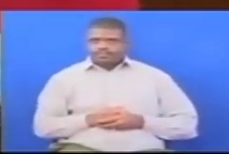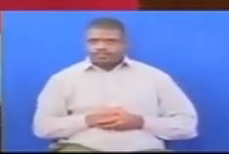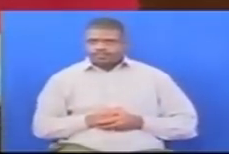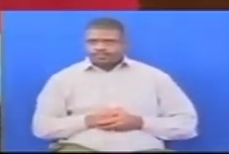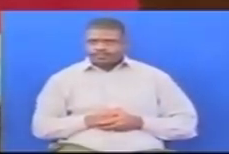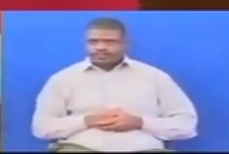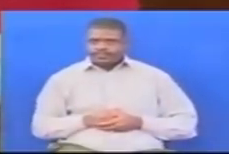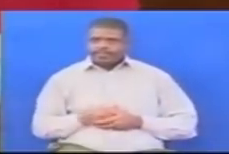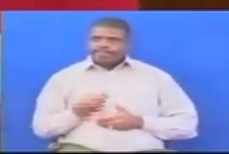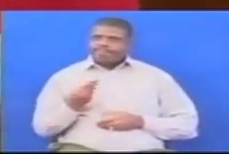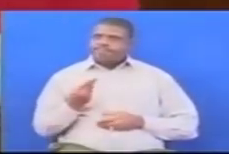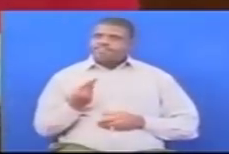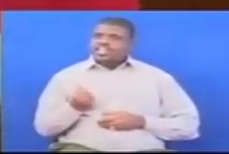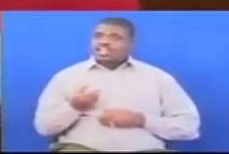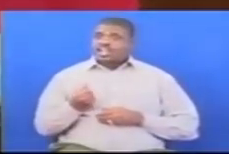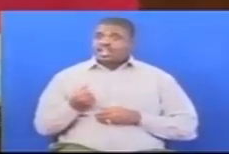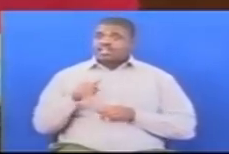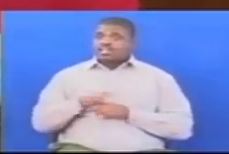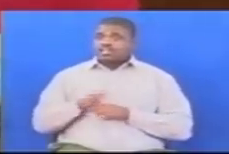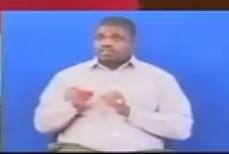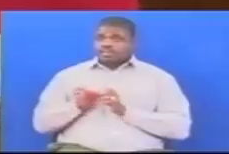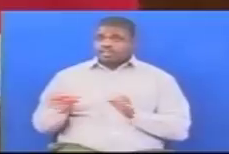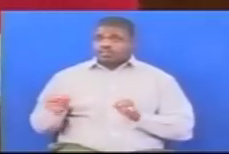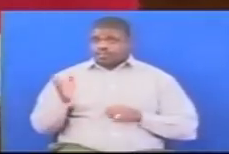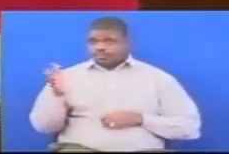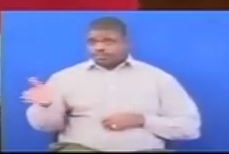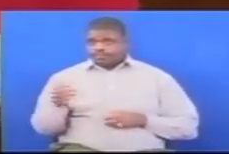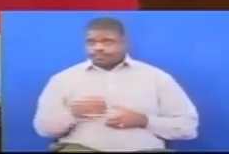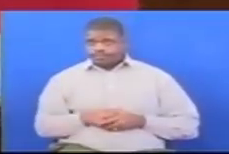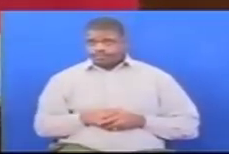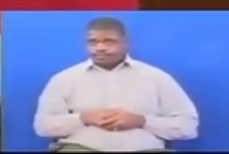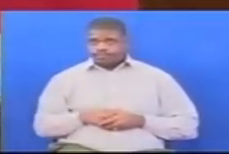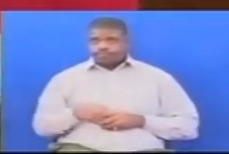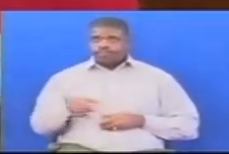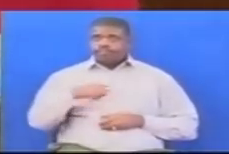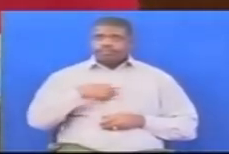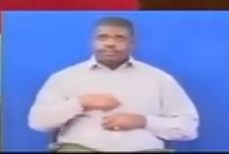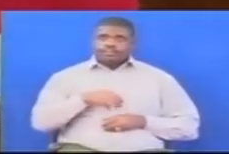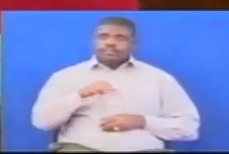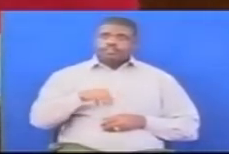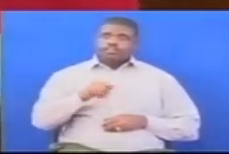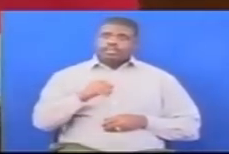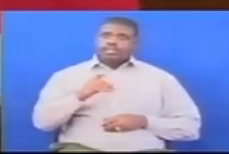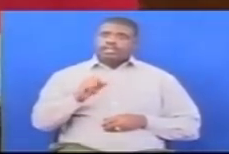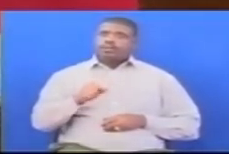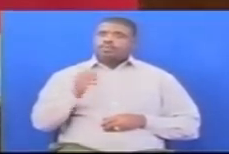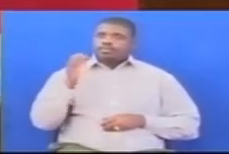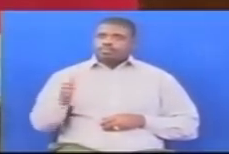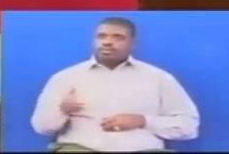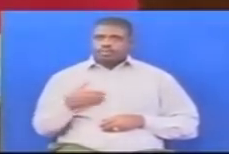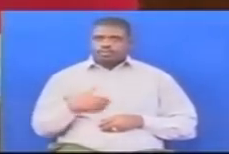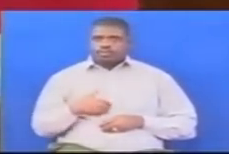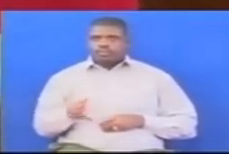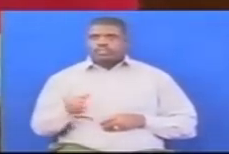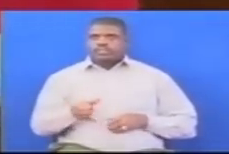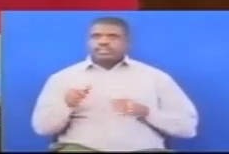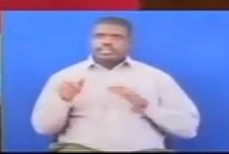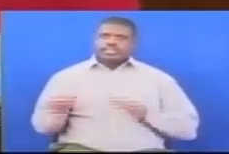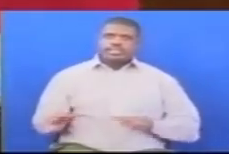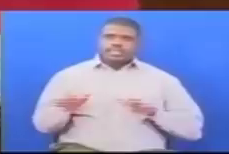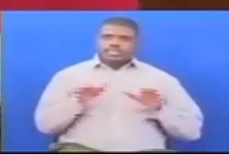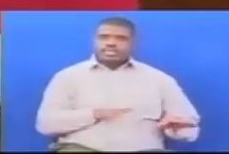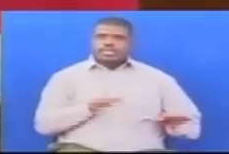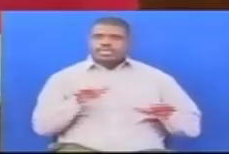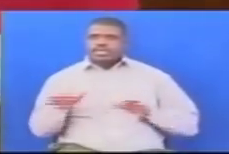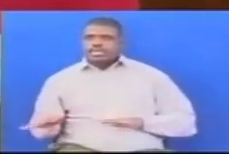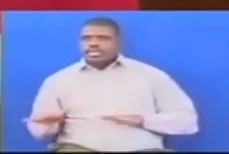Fedha nyingi zimetengwa kwenda kwenye miradi. Sisi Madaba pia tumetengewa, na mheshimiwa waziri anahangaika sana kuhakikisha